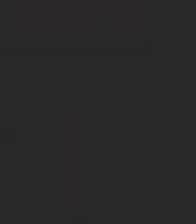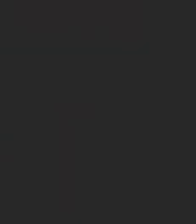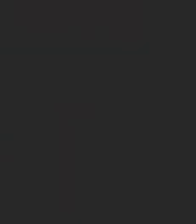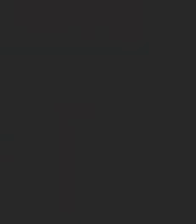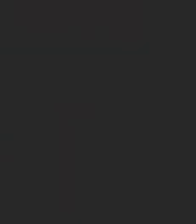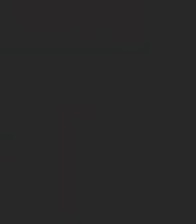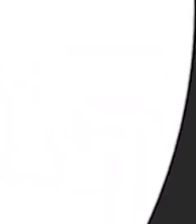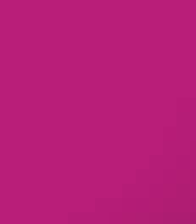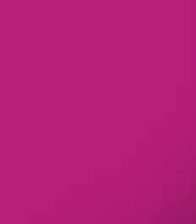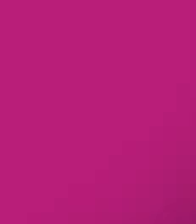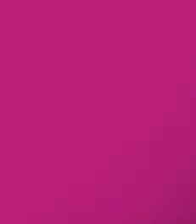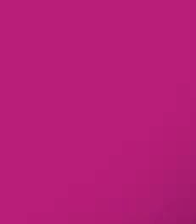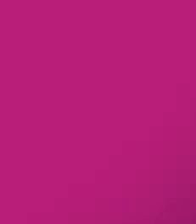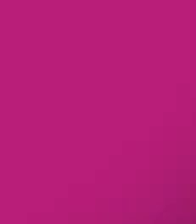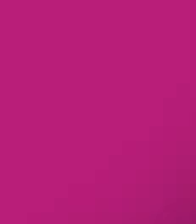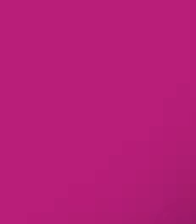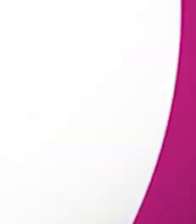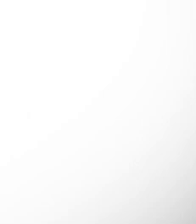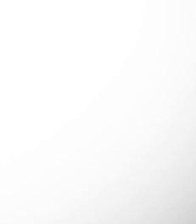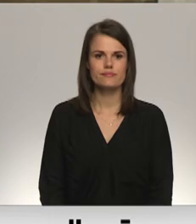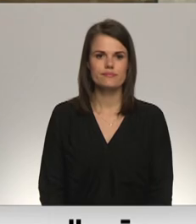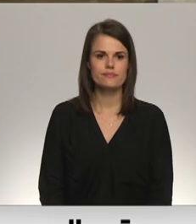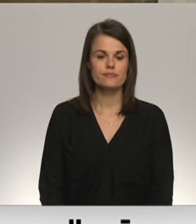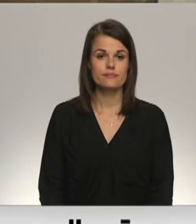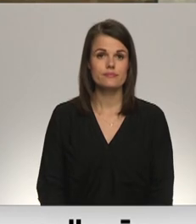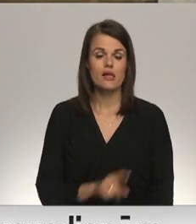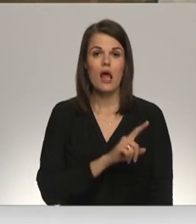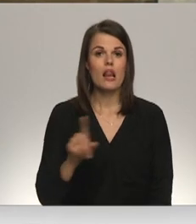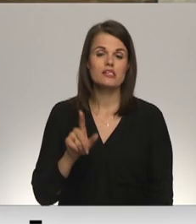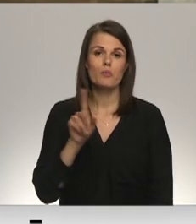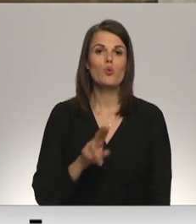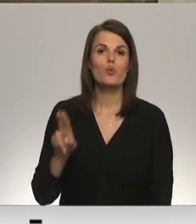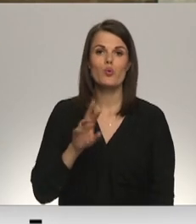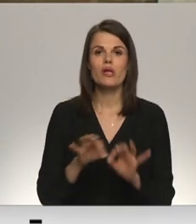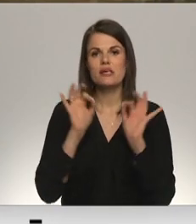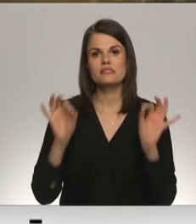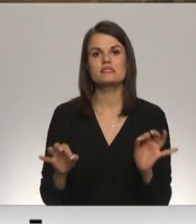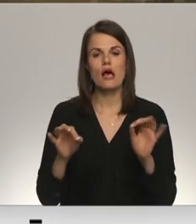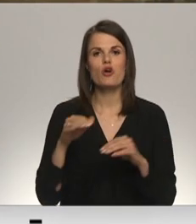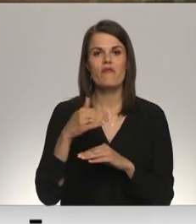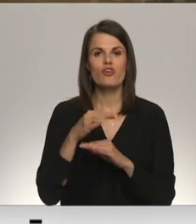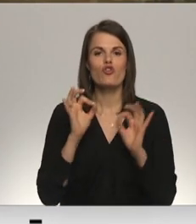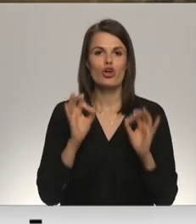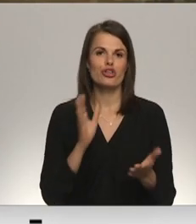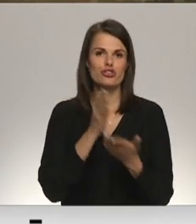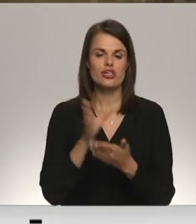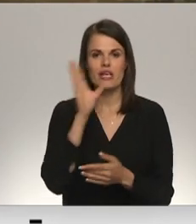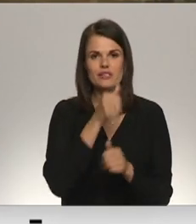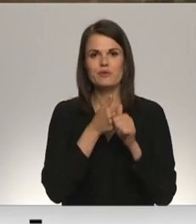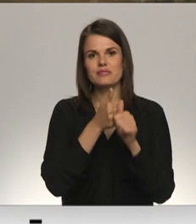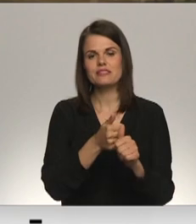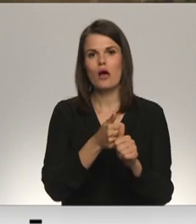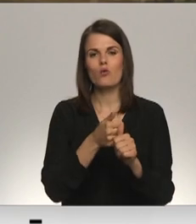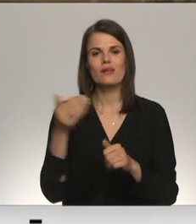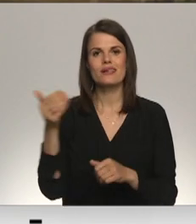Re, viss ēters ir te! Līdz pat jūnija sākumam video tiešraidē iespējams sekot